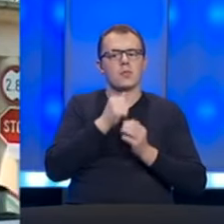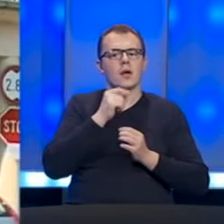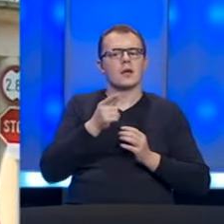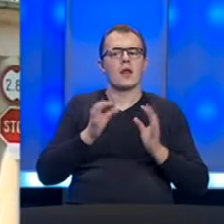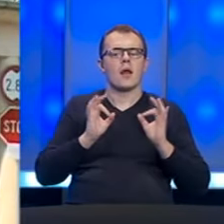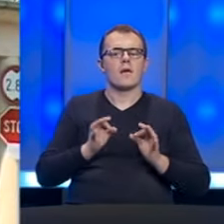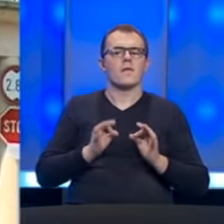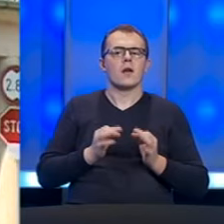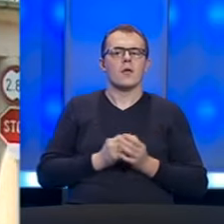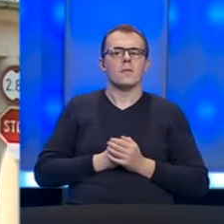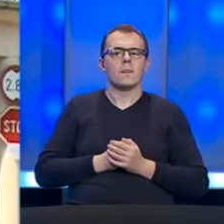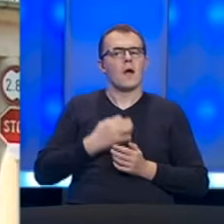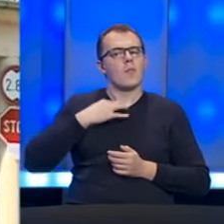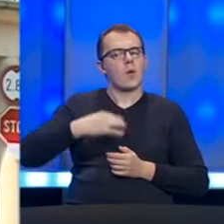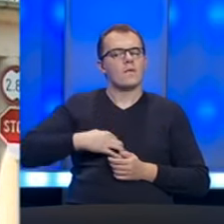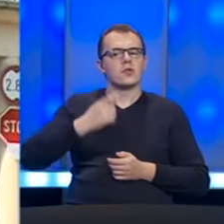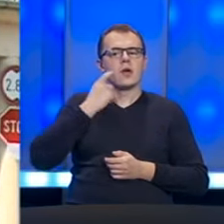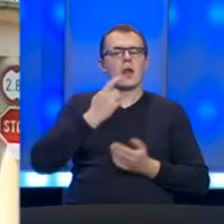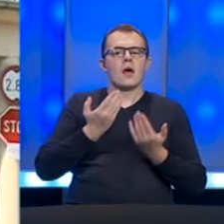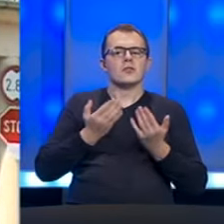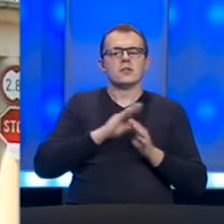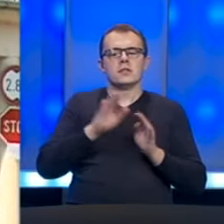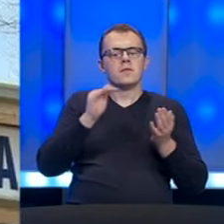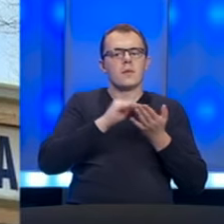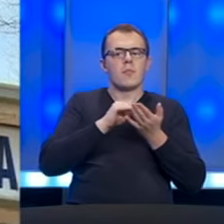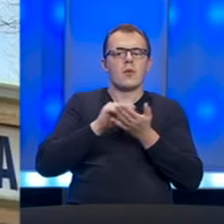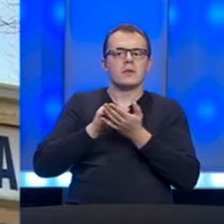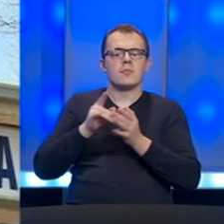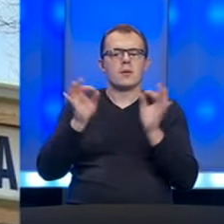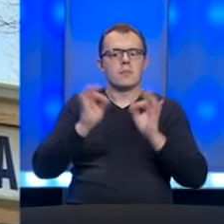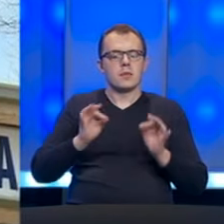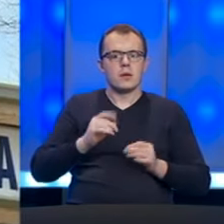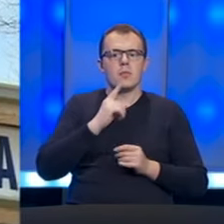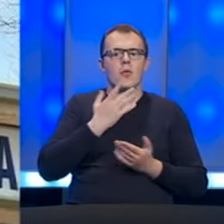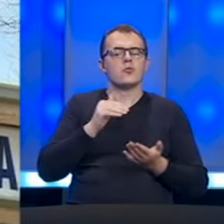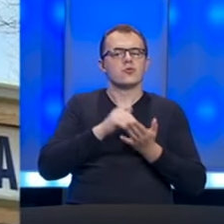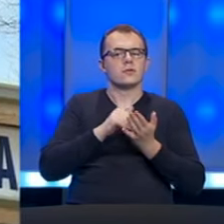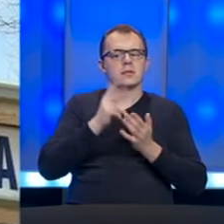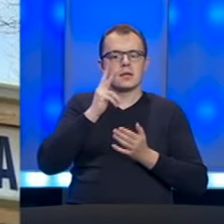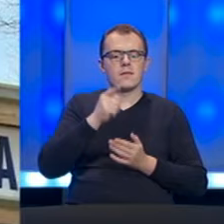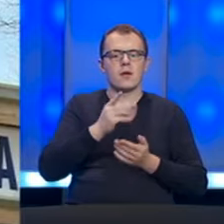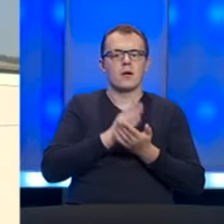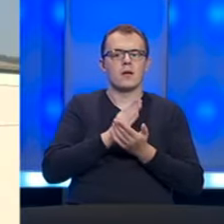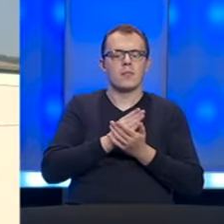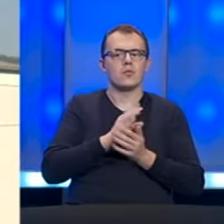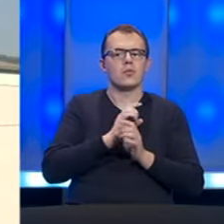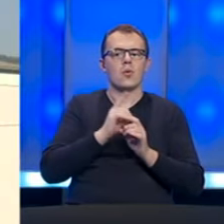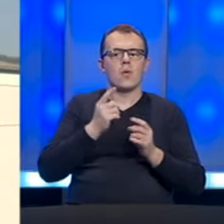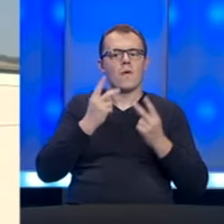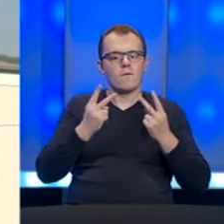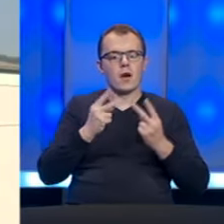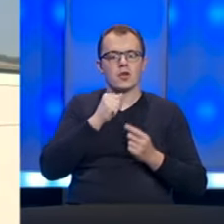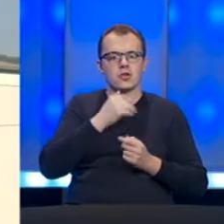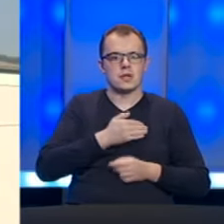vrlo profesionalan način sa svim potrebnim pripremama koje su zahtijevale da bude bezbjedno i za